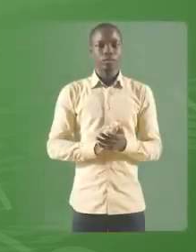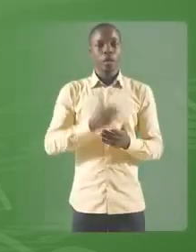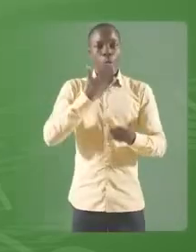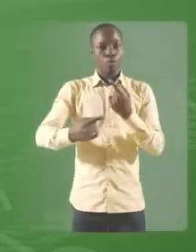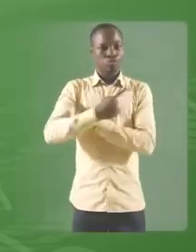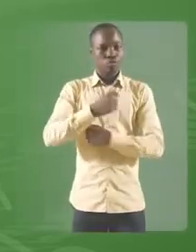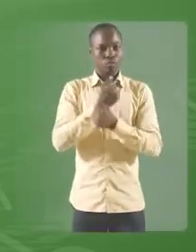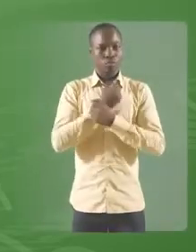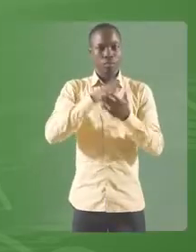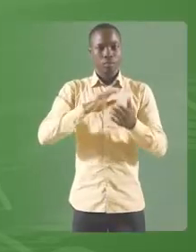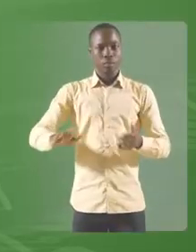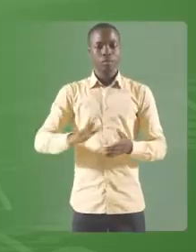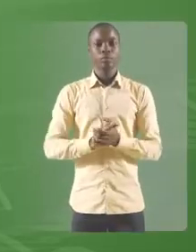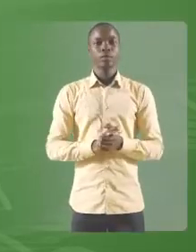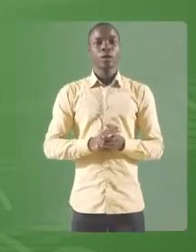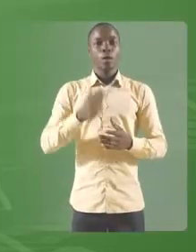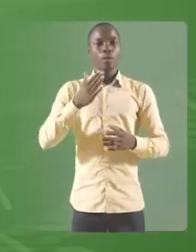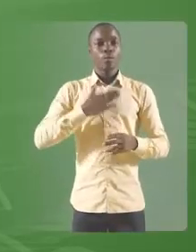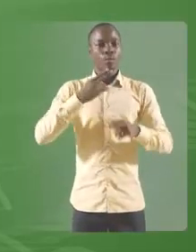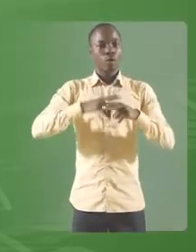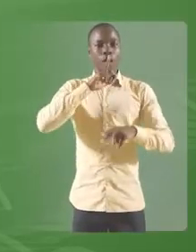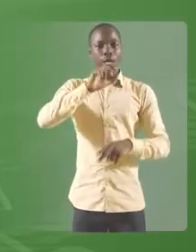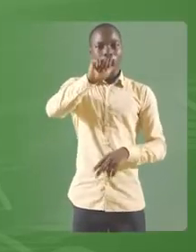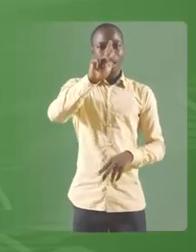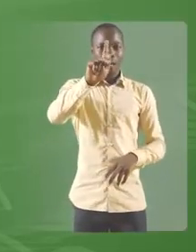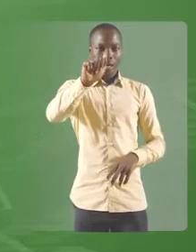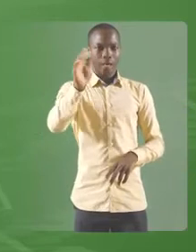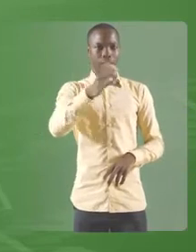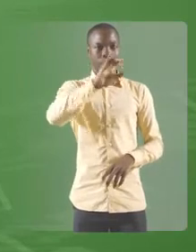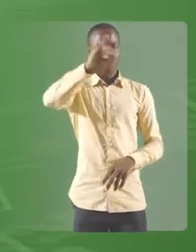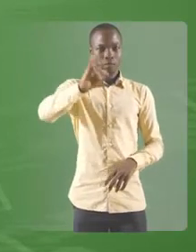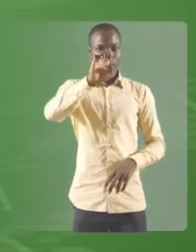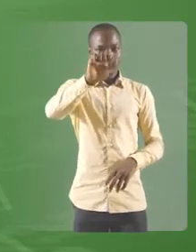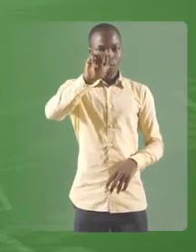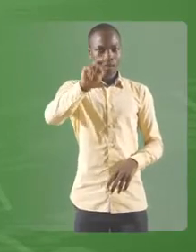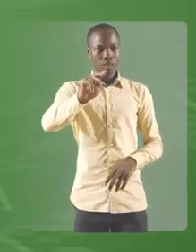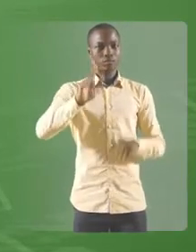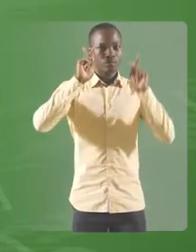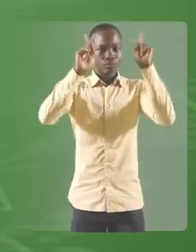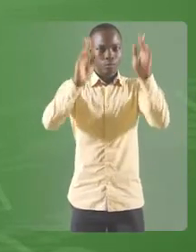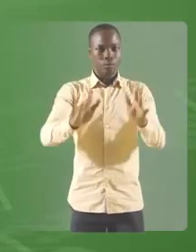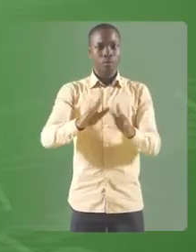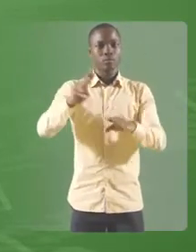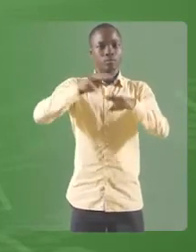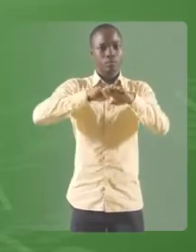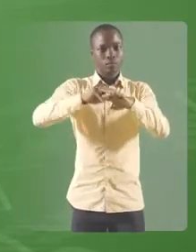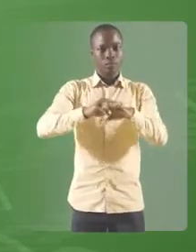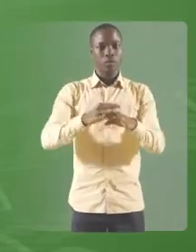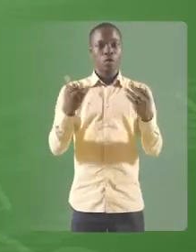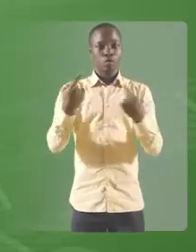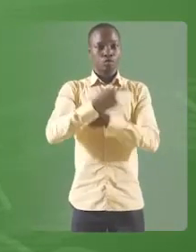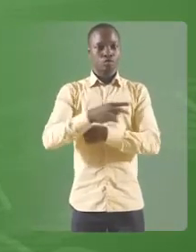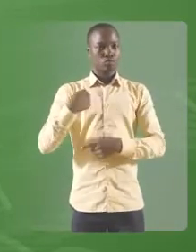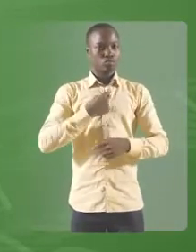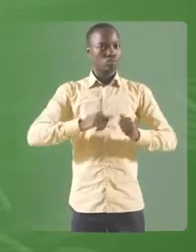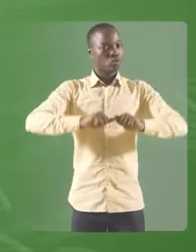Bonjour chers apprenants, je suis Aka Jean-Baptiste, professeur de mathématiques. Donc, nous nous trouvons